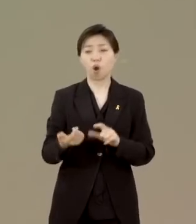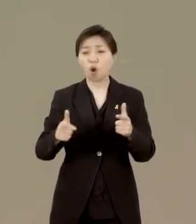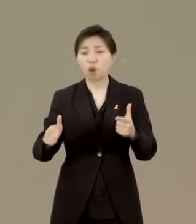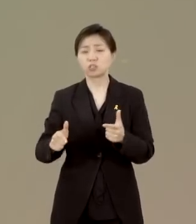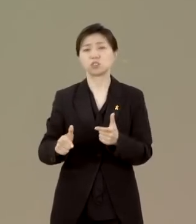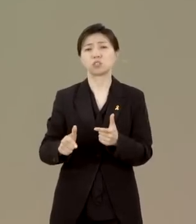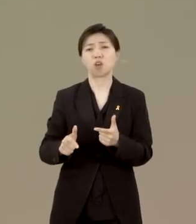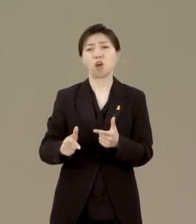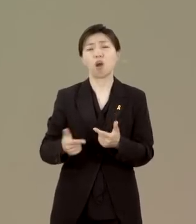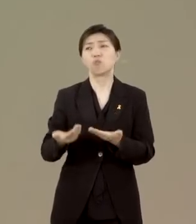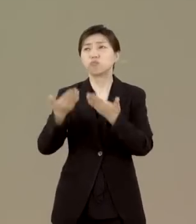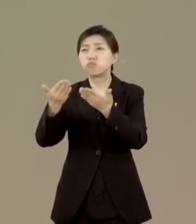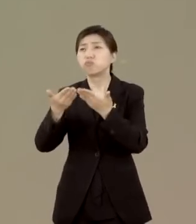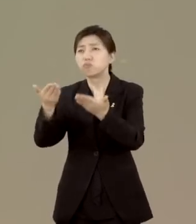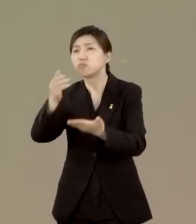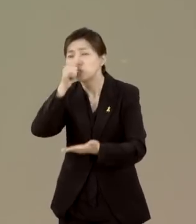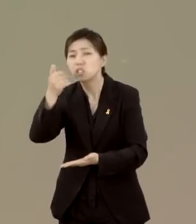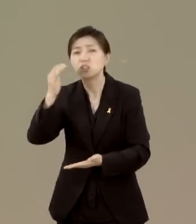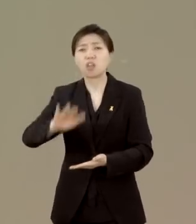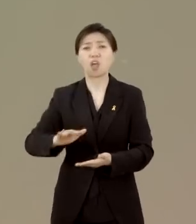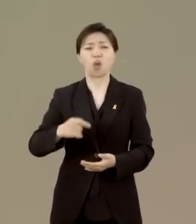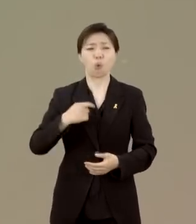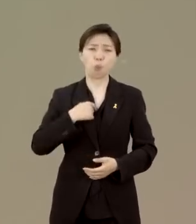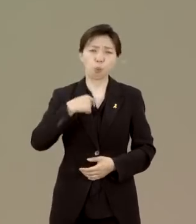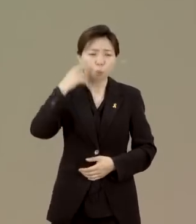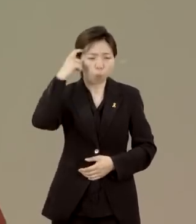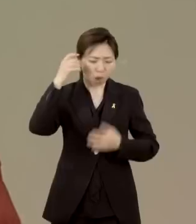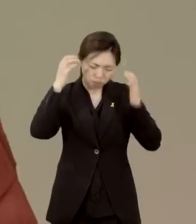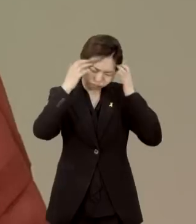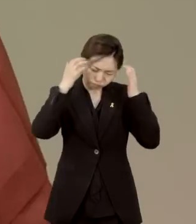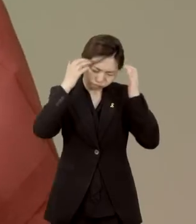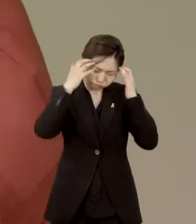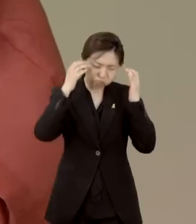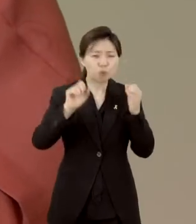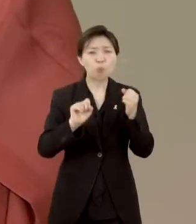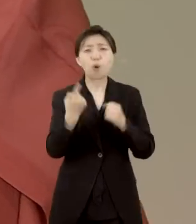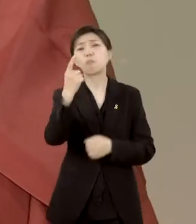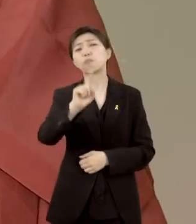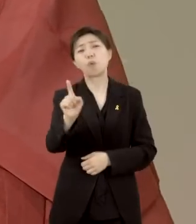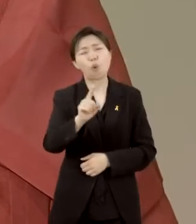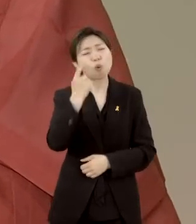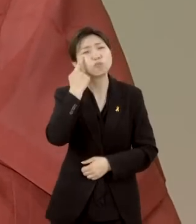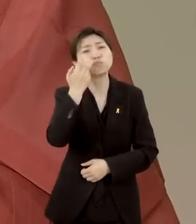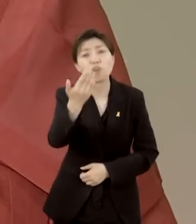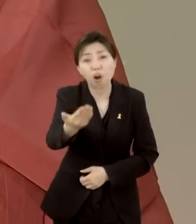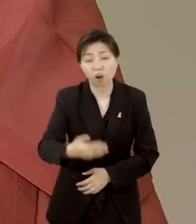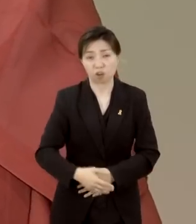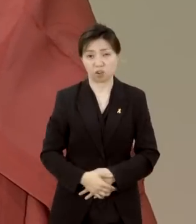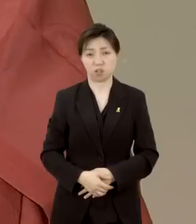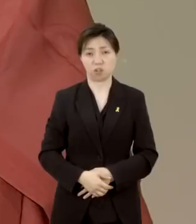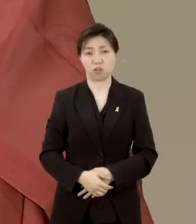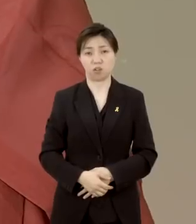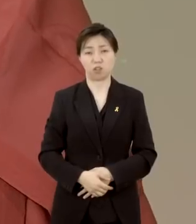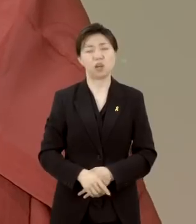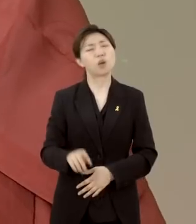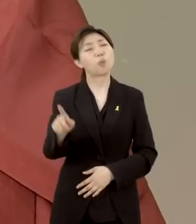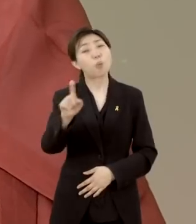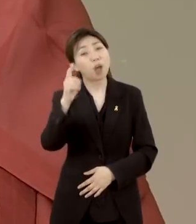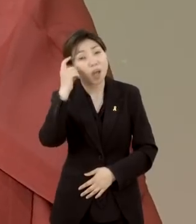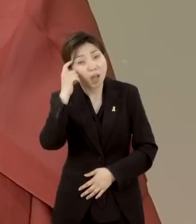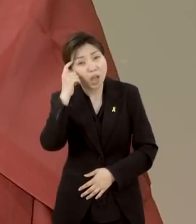이렇게 힘들고 괴롭고 답답한 일이 생길까요 그것도 과거 전생에 내가